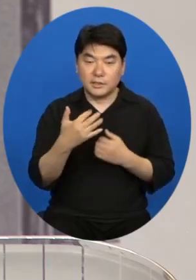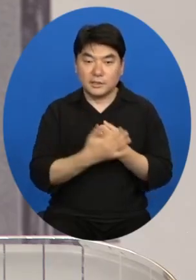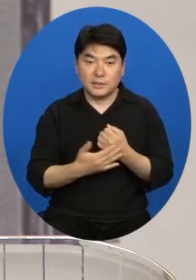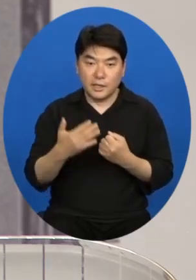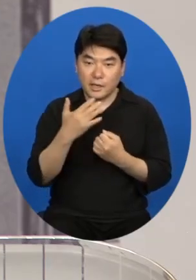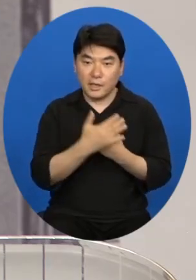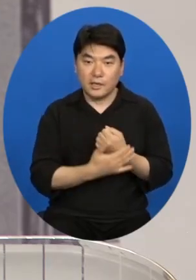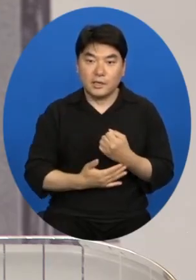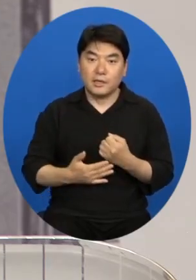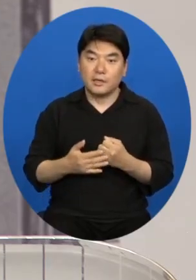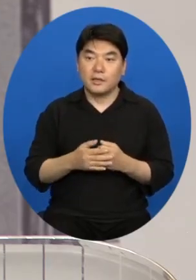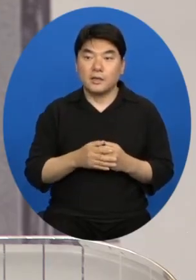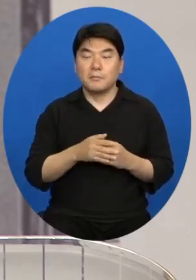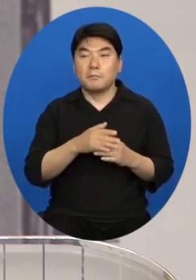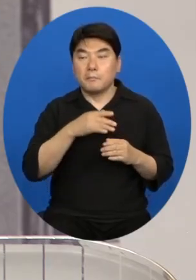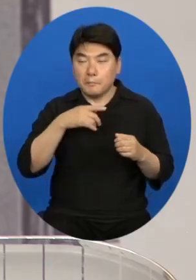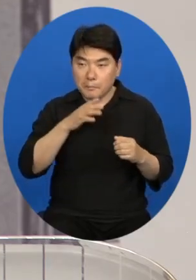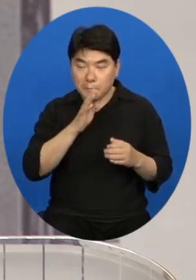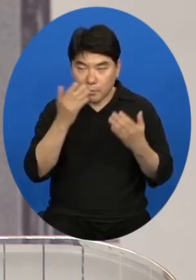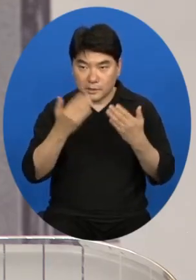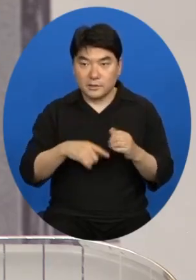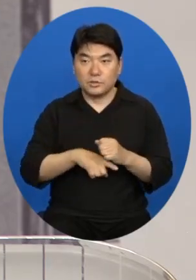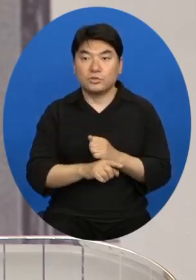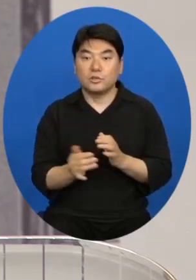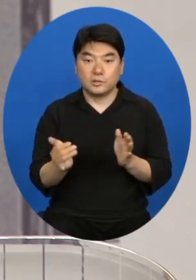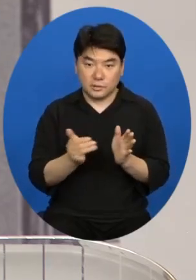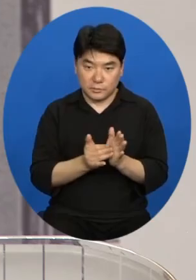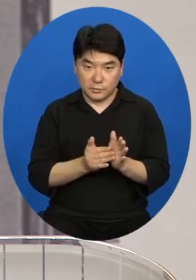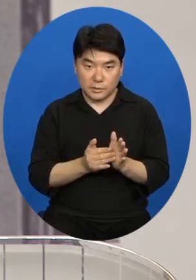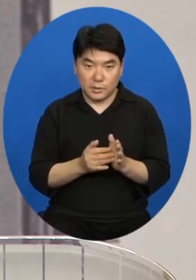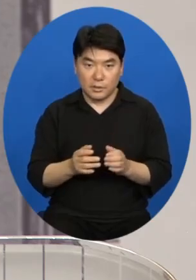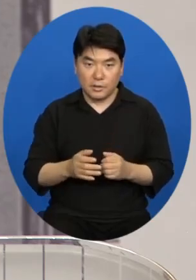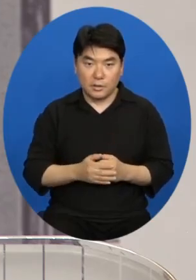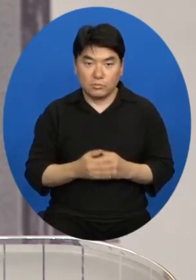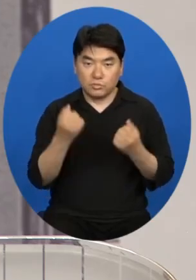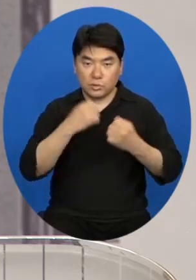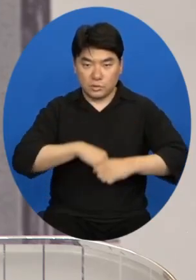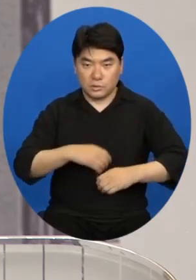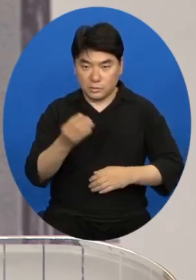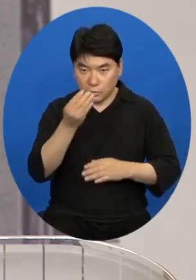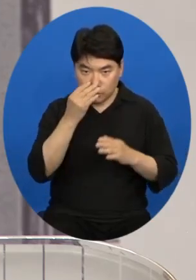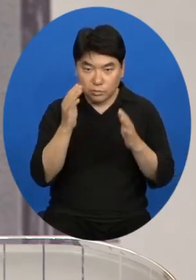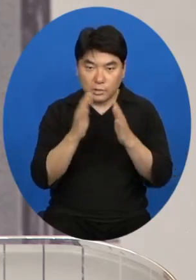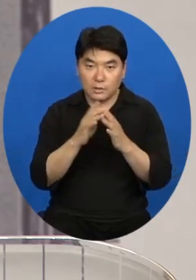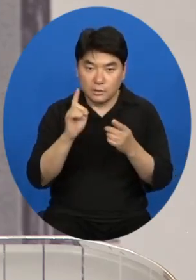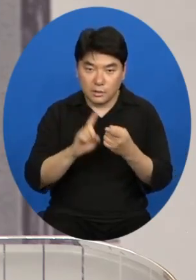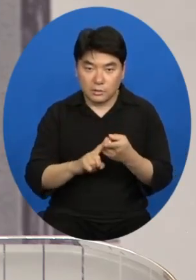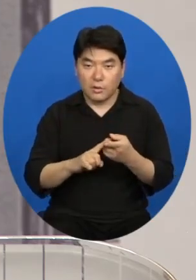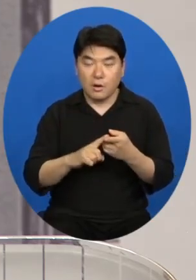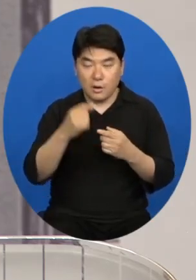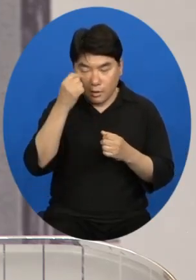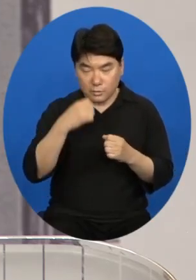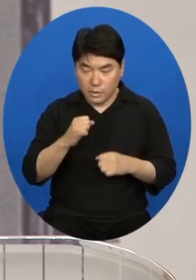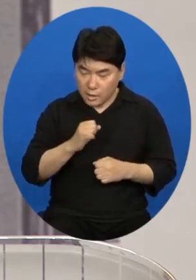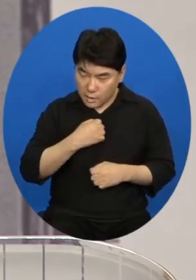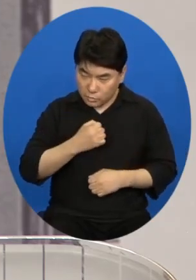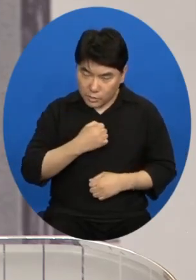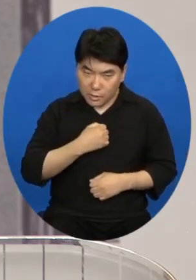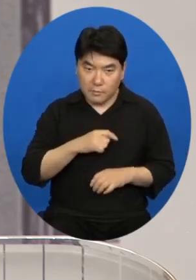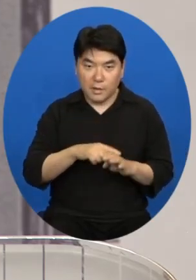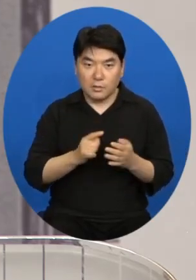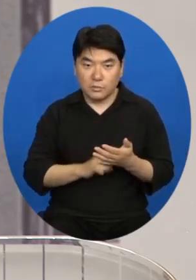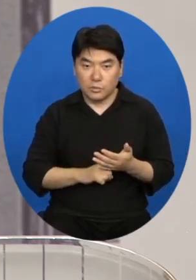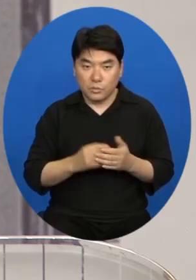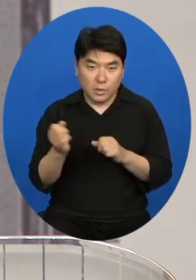각이었다는 것이죠. 다니엘은 그 무너진 성전에 대해서 너무 애통한 마음으로 하나님 그 성전이 회복되기를 원합니다라고